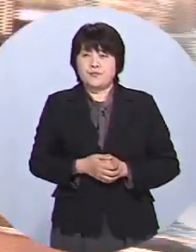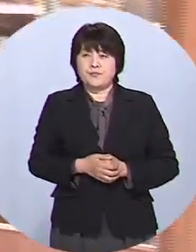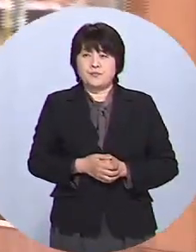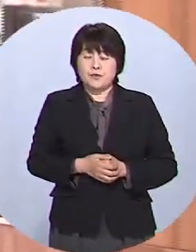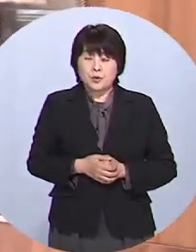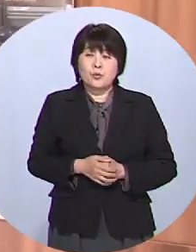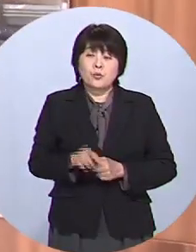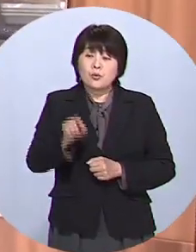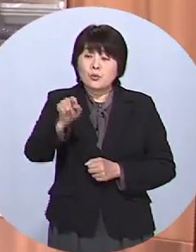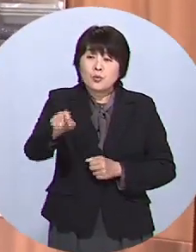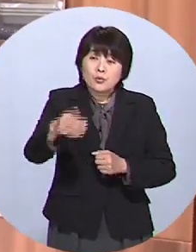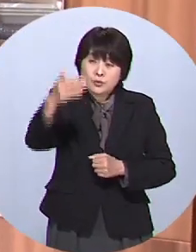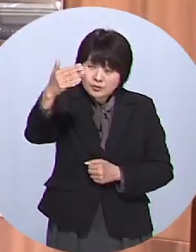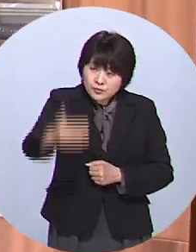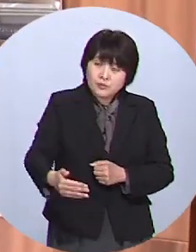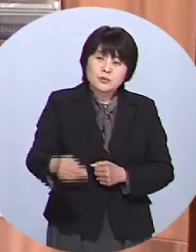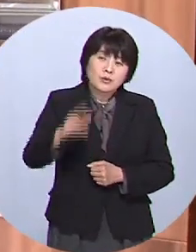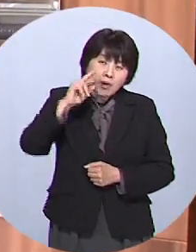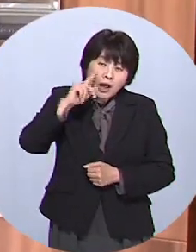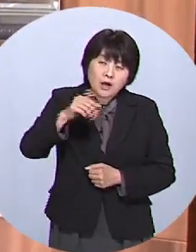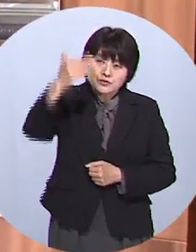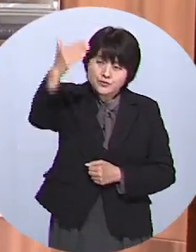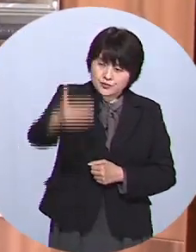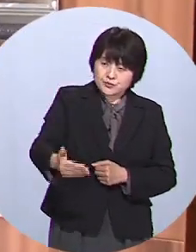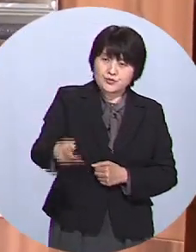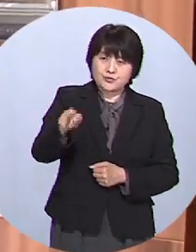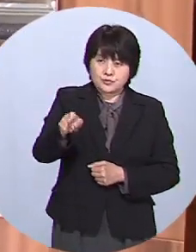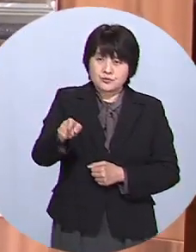そしてここ花園フォレストの一角ではガ